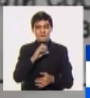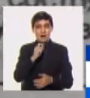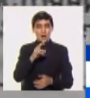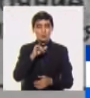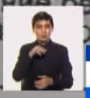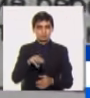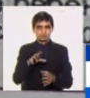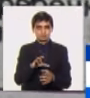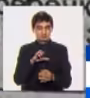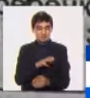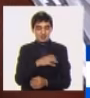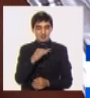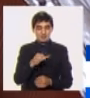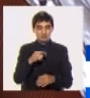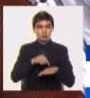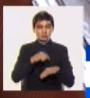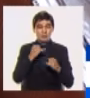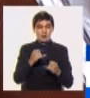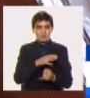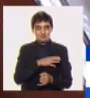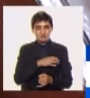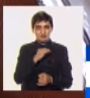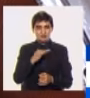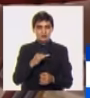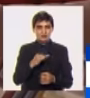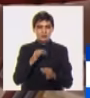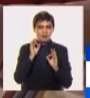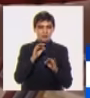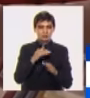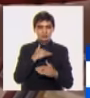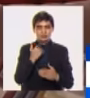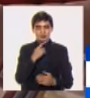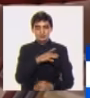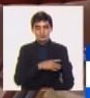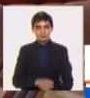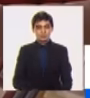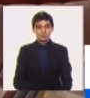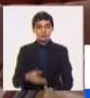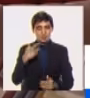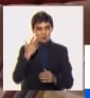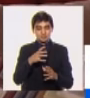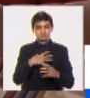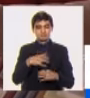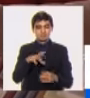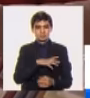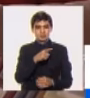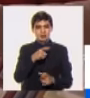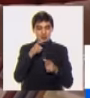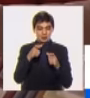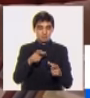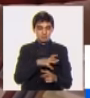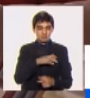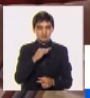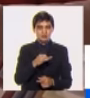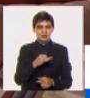из-за плохого самочувствия сама роженица не смогла дать комментарии и после того как они вытащили она крикнула но у нее